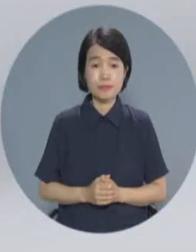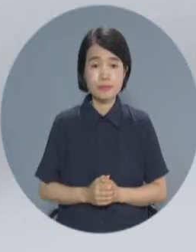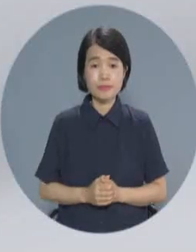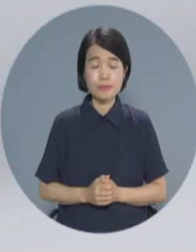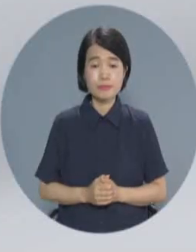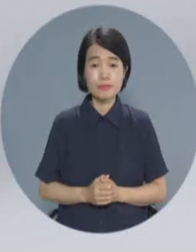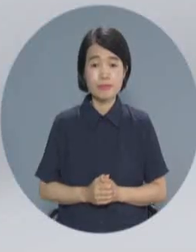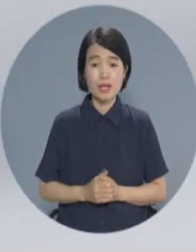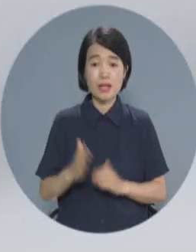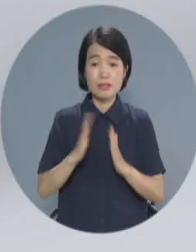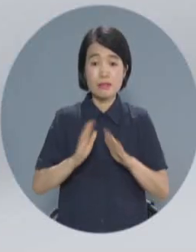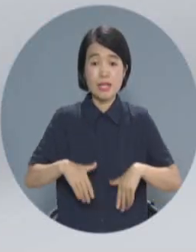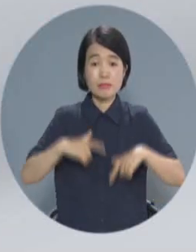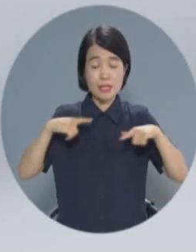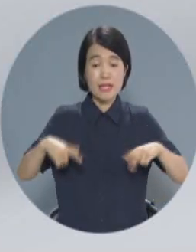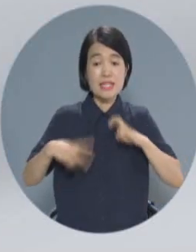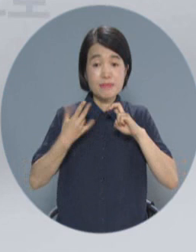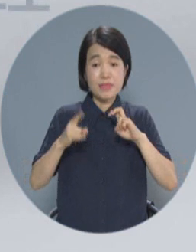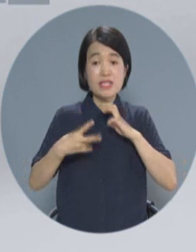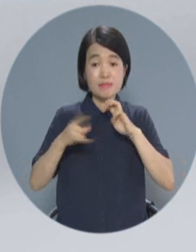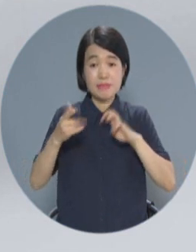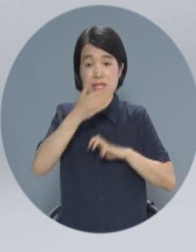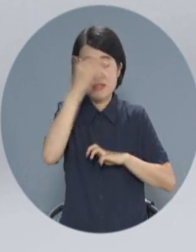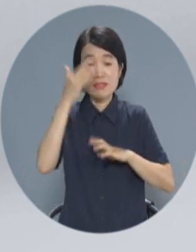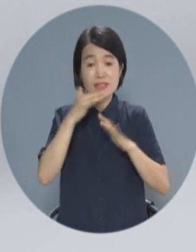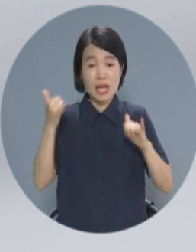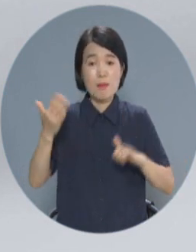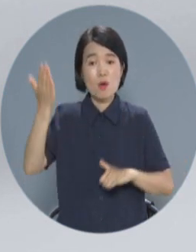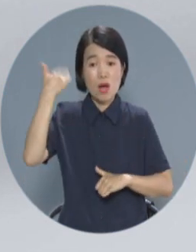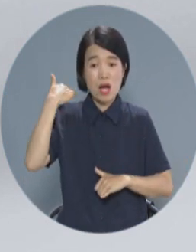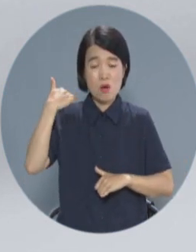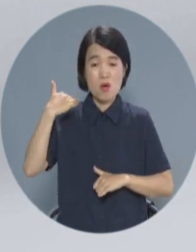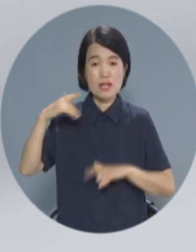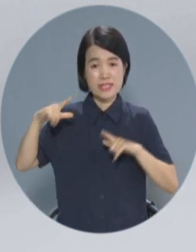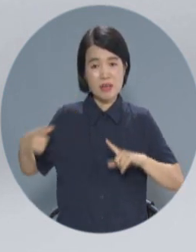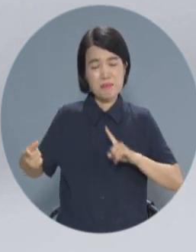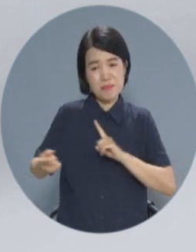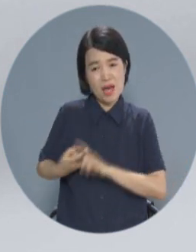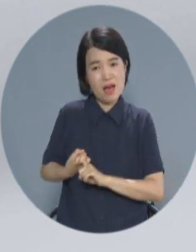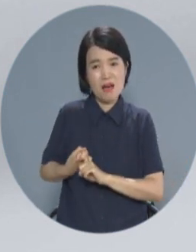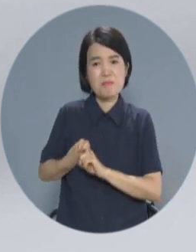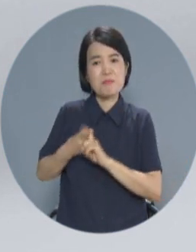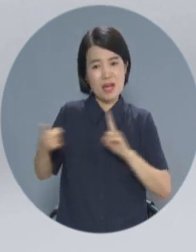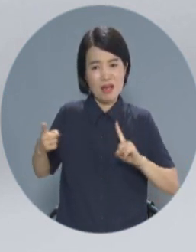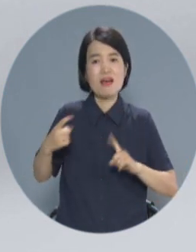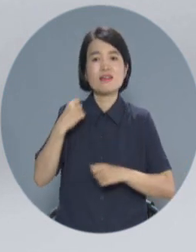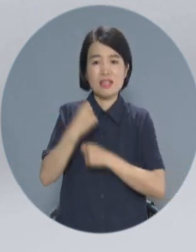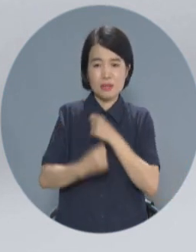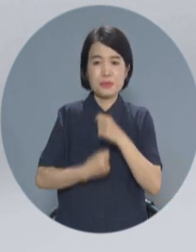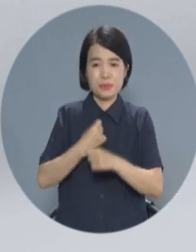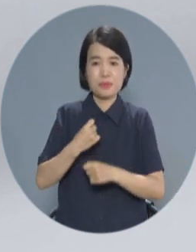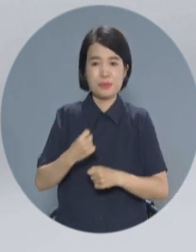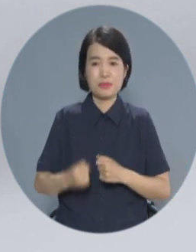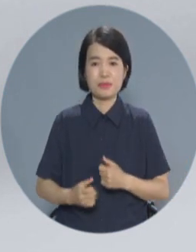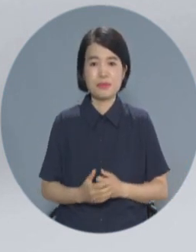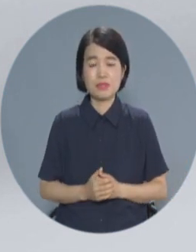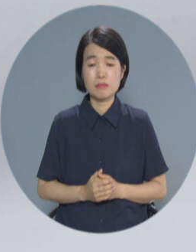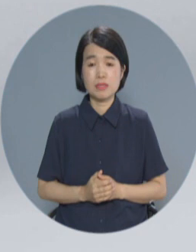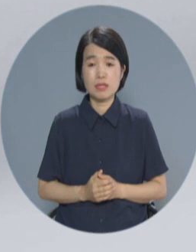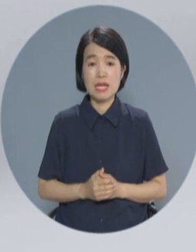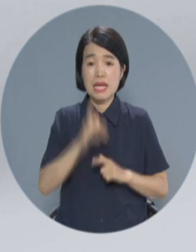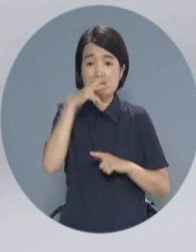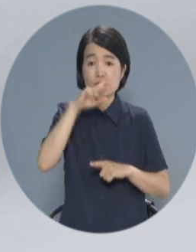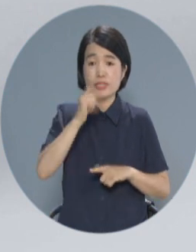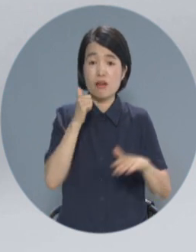우리 지역에서 20대, 30대 청년분들은 과거의 어떤 지역주의에서 훨씬 더 자유로운 게 사실입니다. 그러다